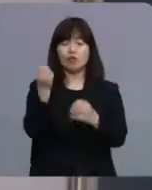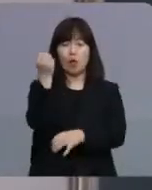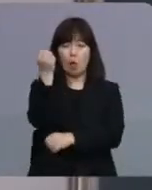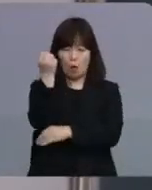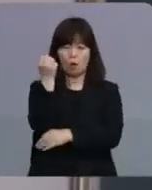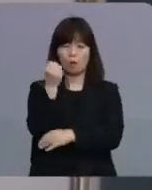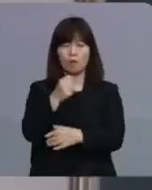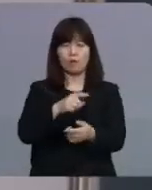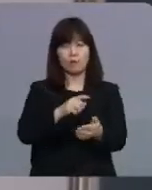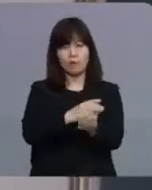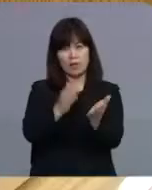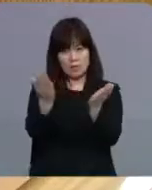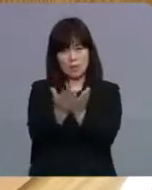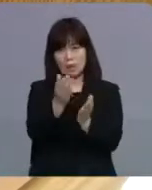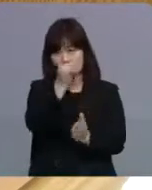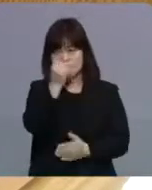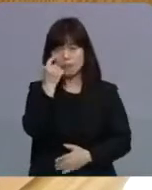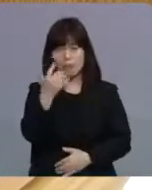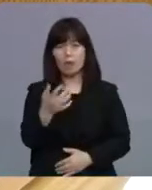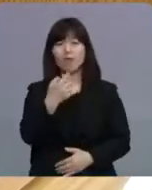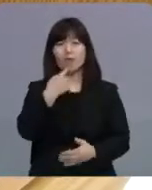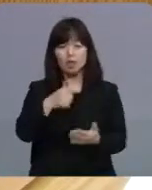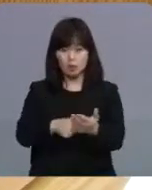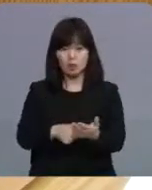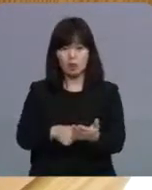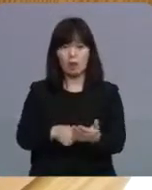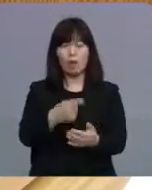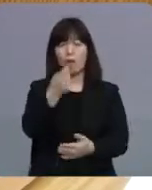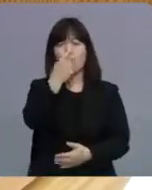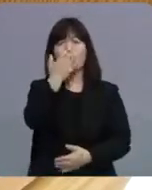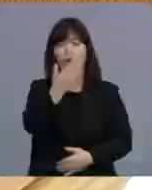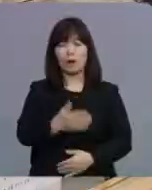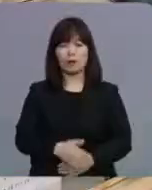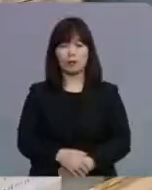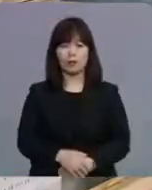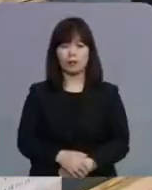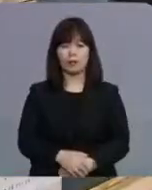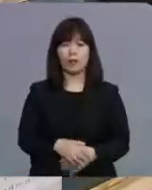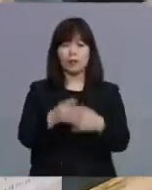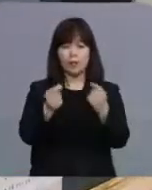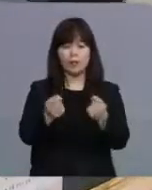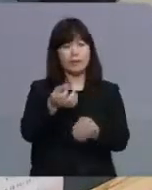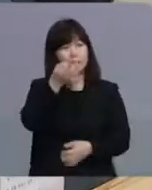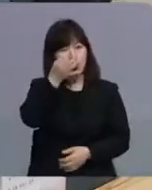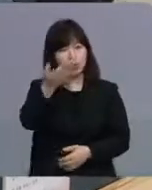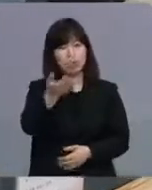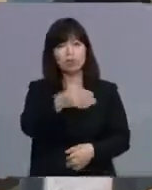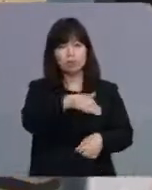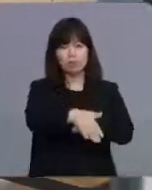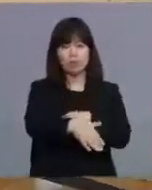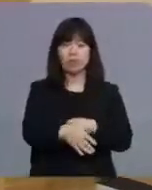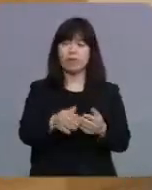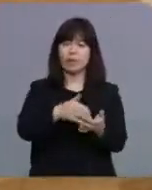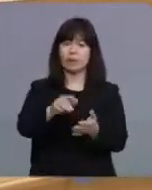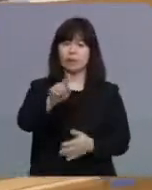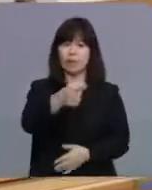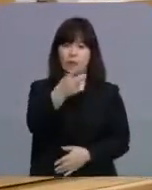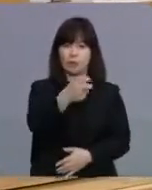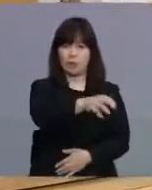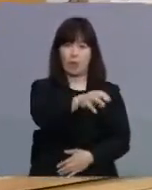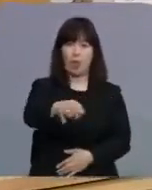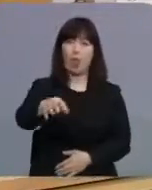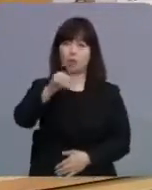일상 속에 얼마나 깊이 적용되는지 쉽게 알수 있기 때문입니다. 이 같은 전시 체험 부스는 모두 120여 가지나